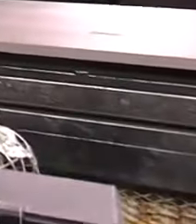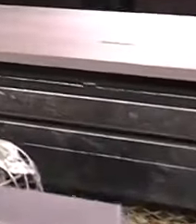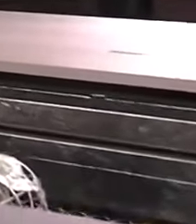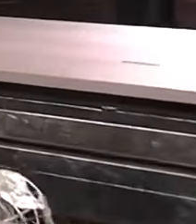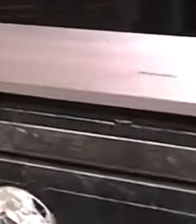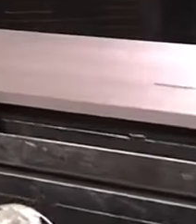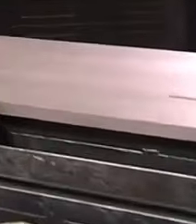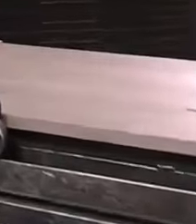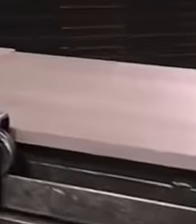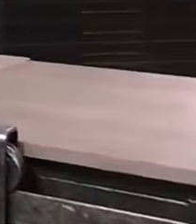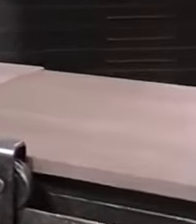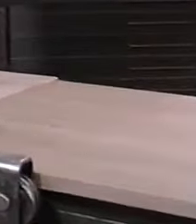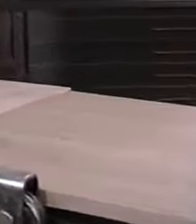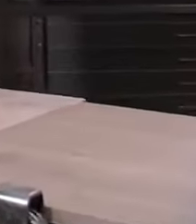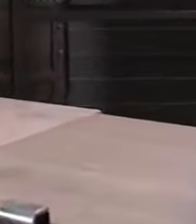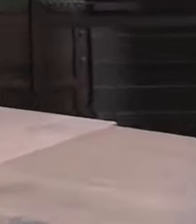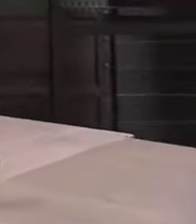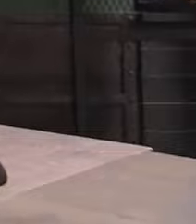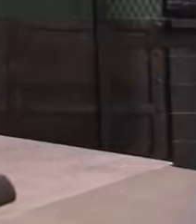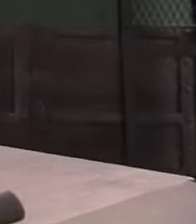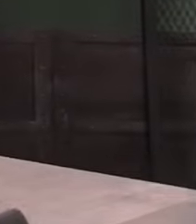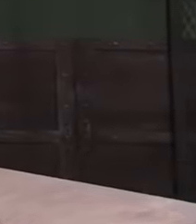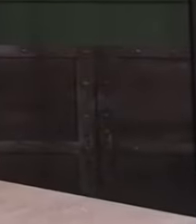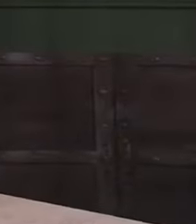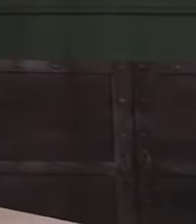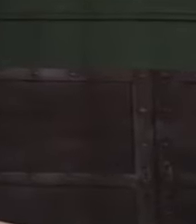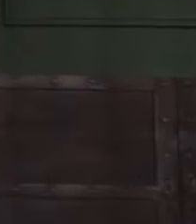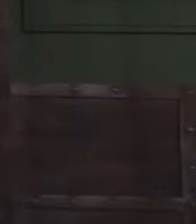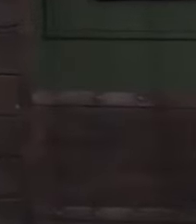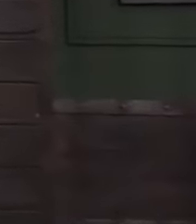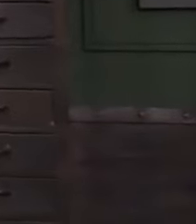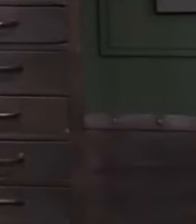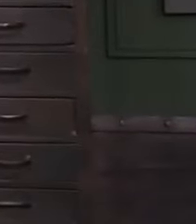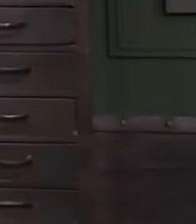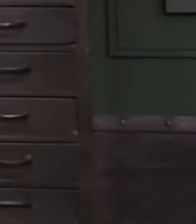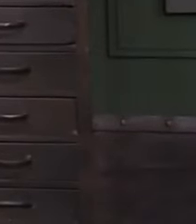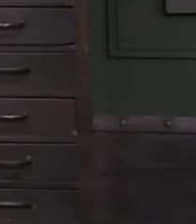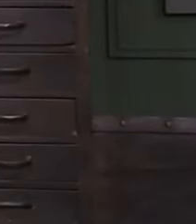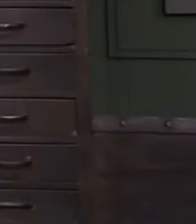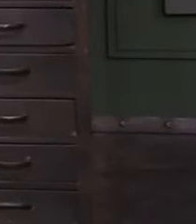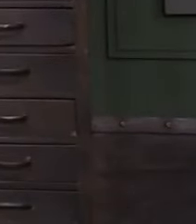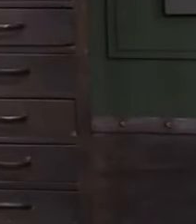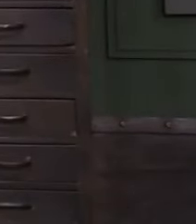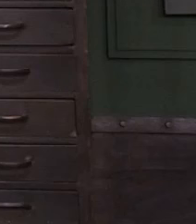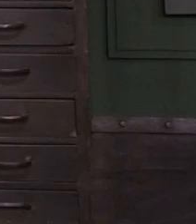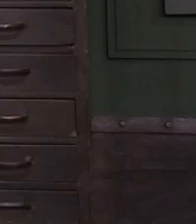싶으십니까? 그렇다면 사반 채널을 구독해주세요. 지금까지 이자연 기자였습니다.